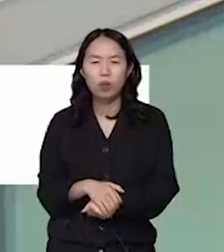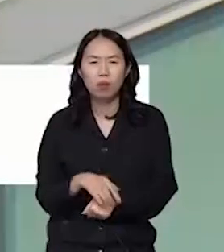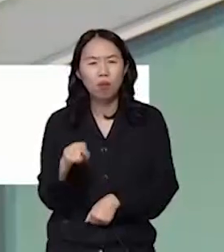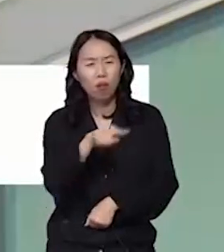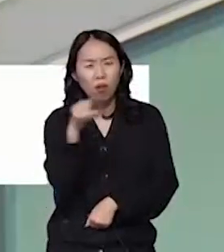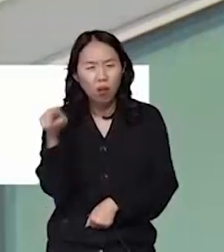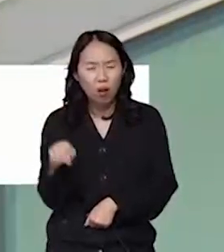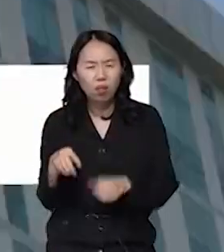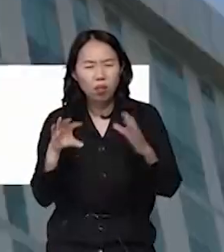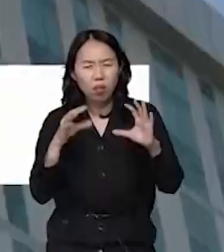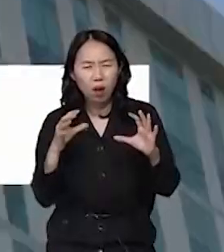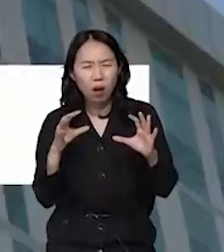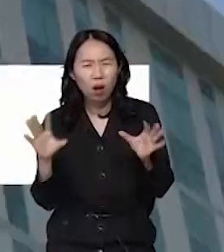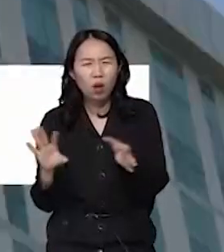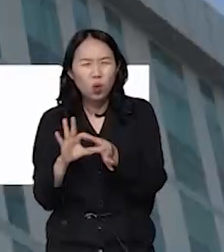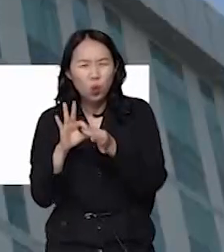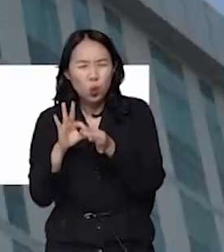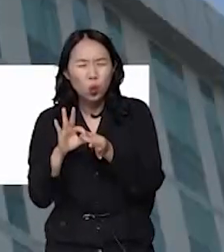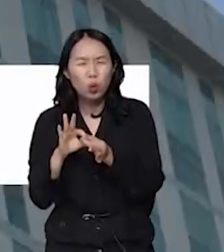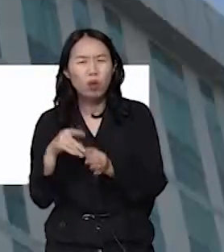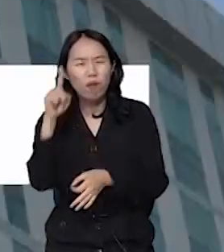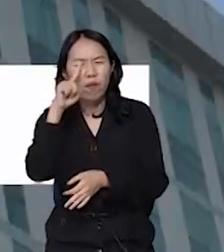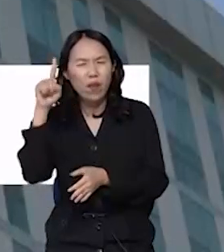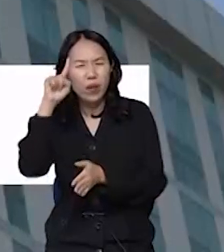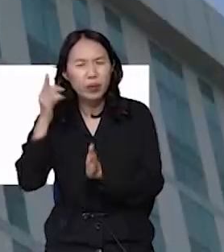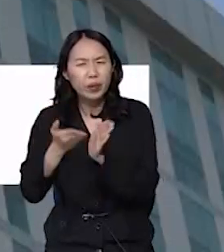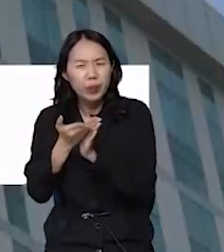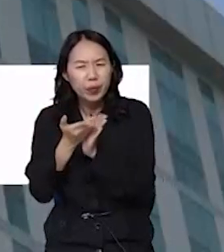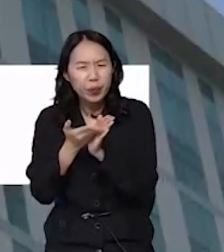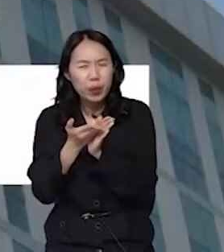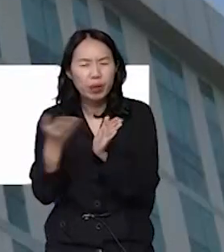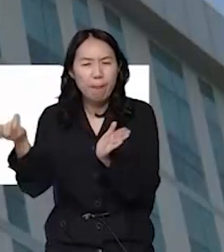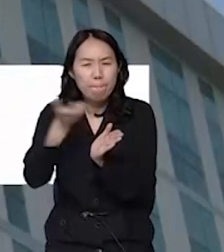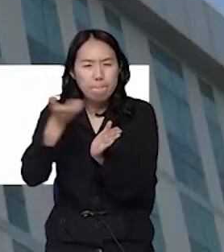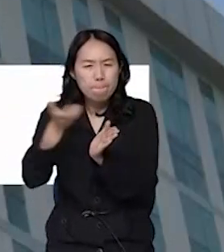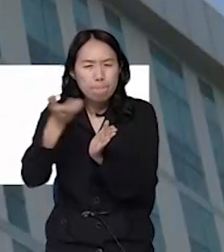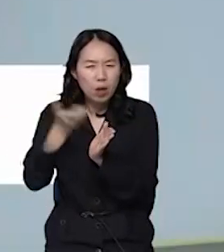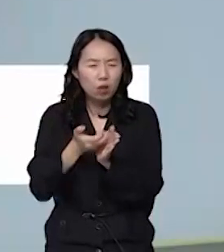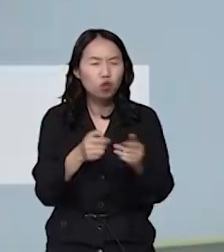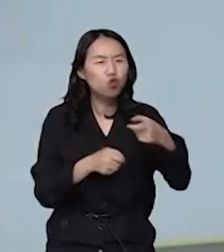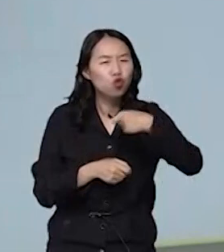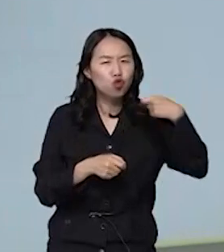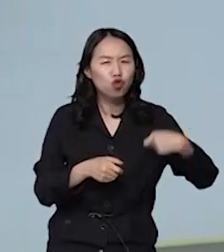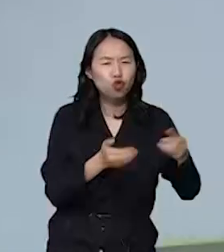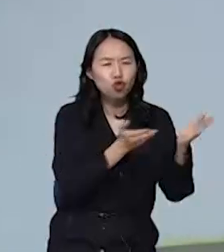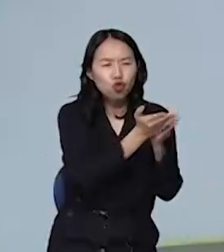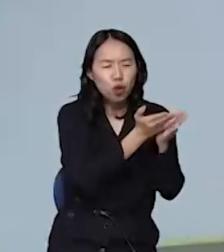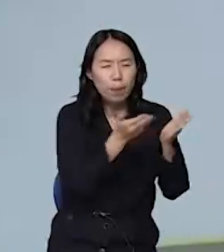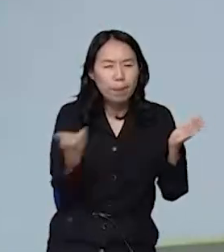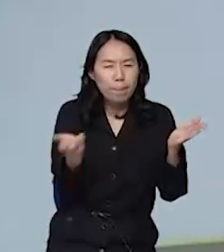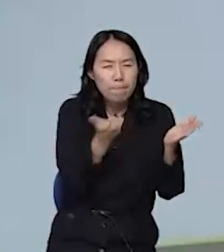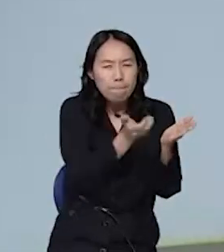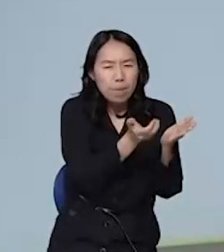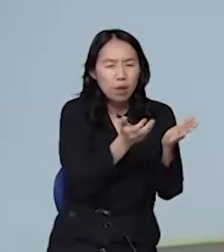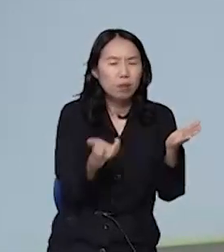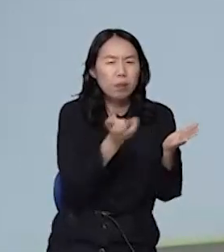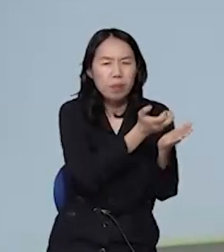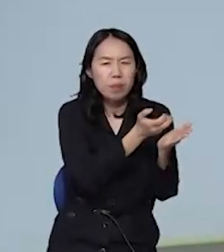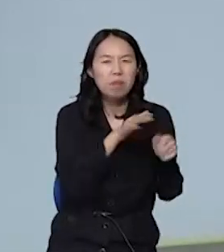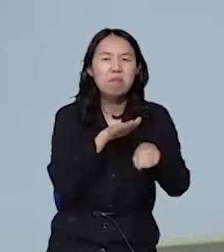이들은 국내 업체 소속 러시아 선적 유조선에 경유를 적재한 뒤 중국 선박과 접선하는 방식으로 범행을